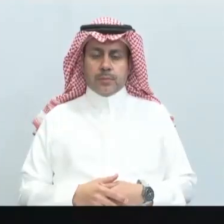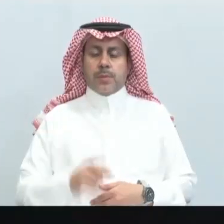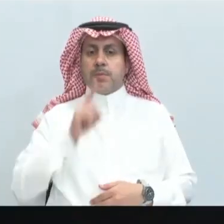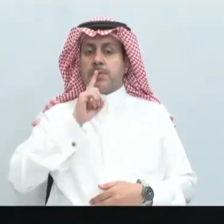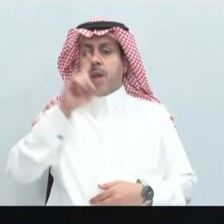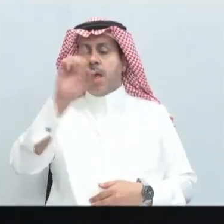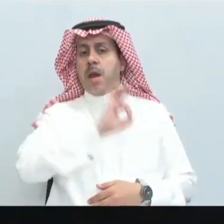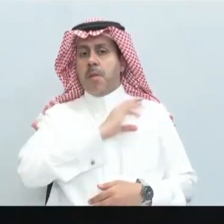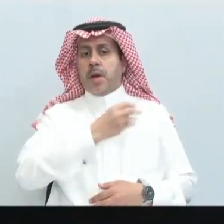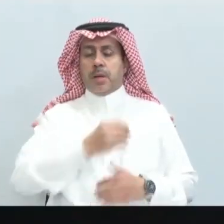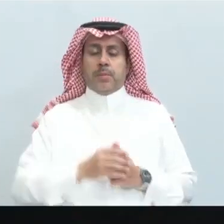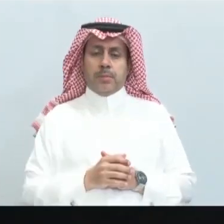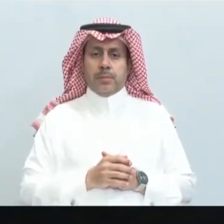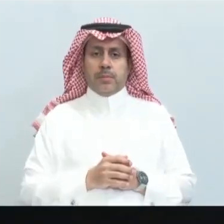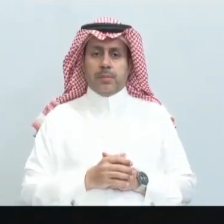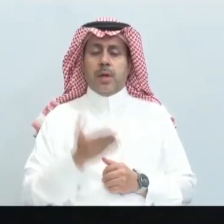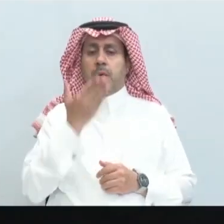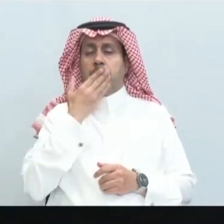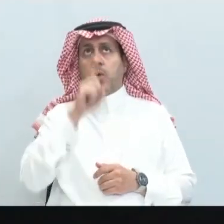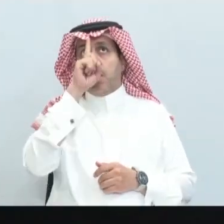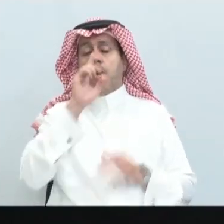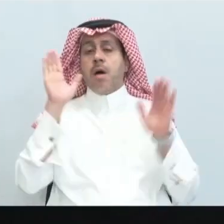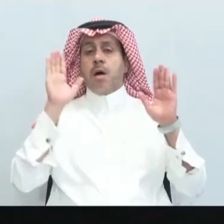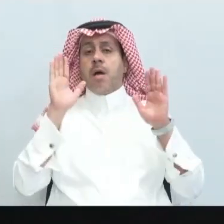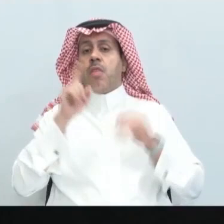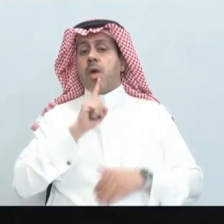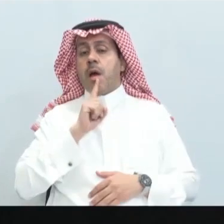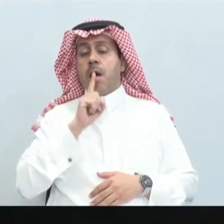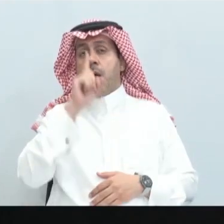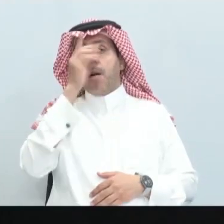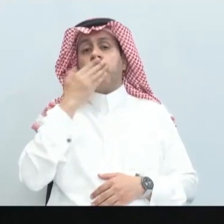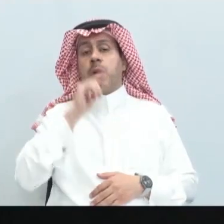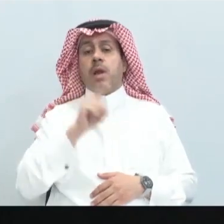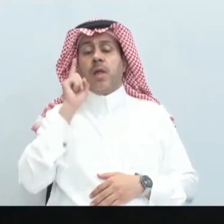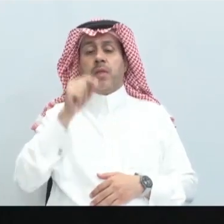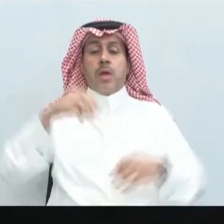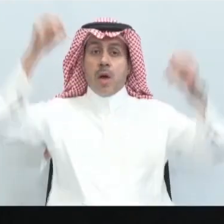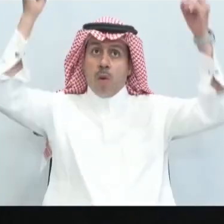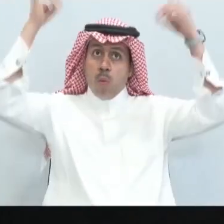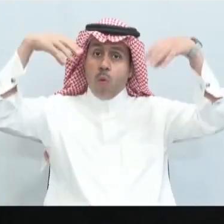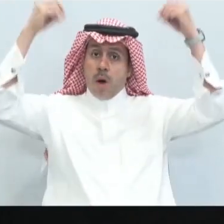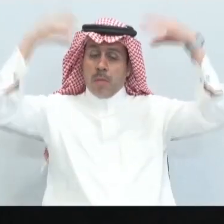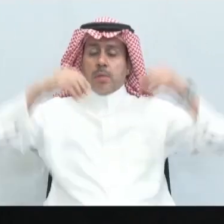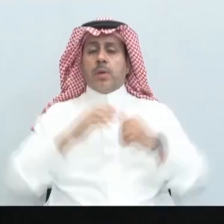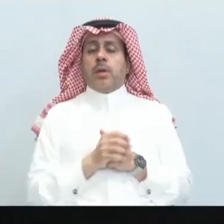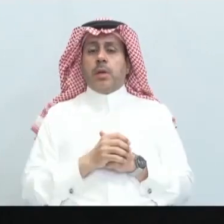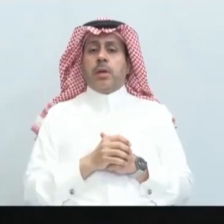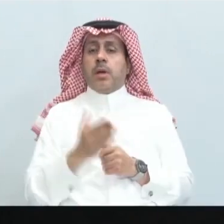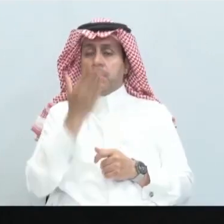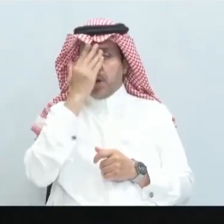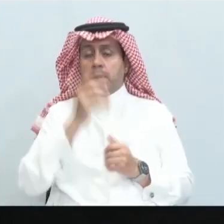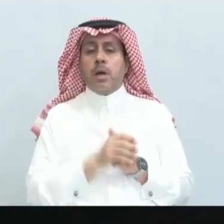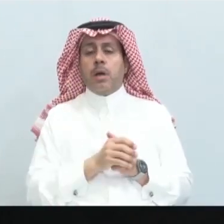بسم الله الرحمن الرحيم الحمد لله الذي قد وهب عباده المقربين